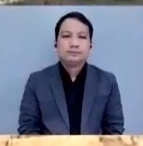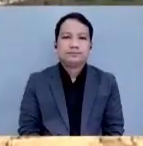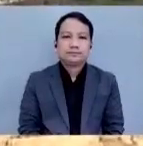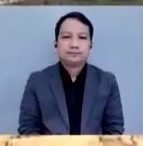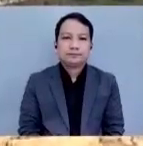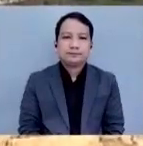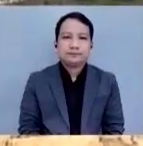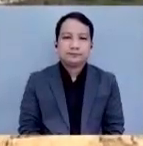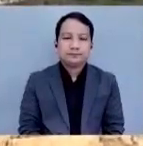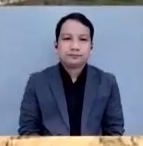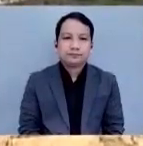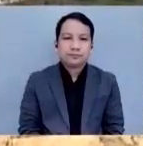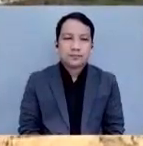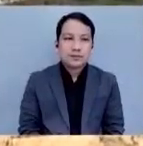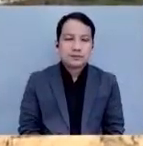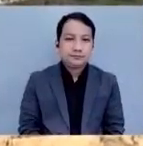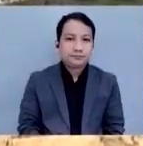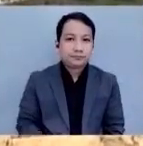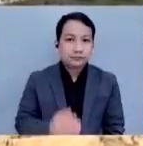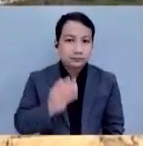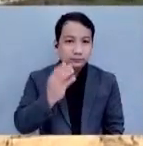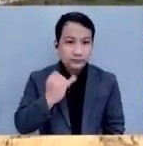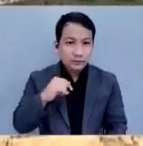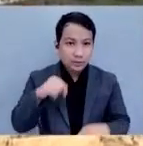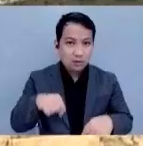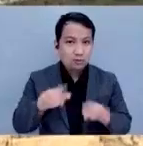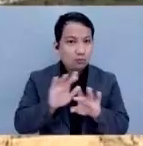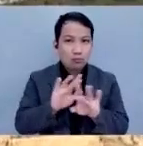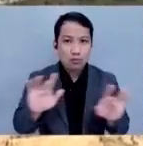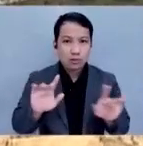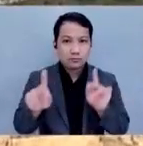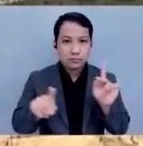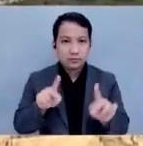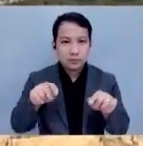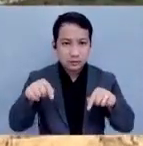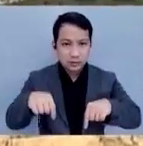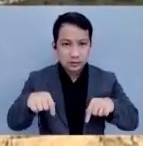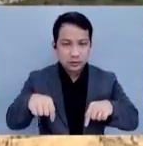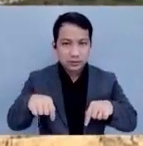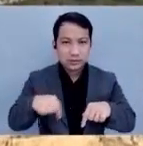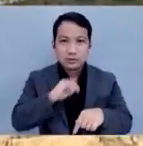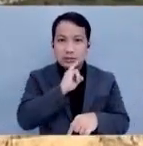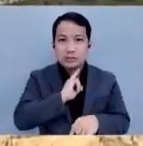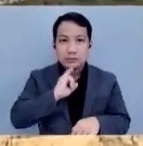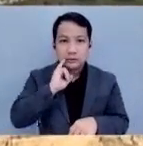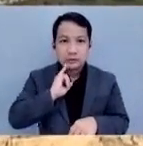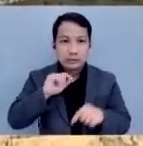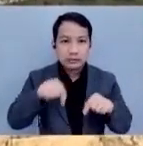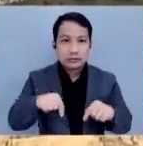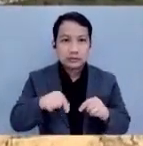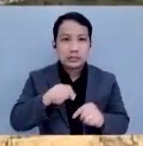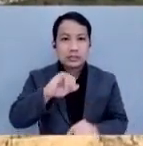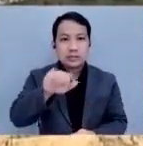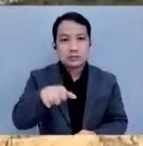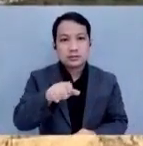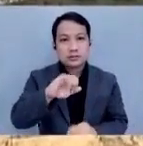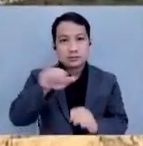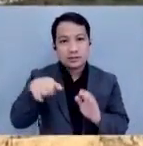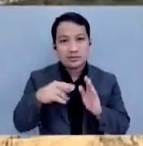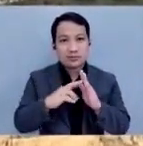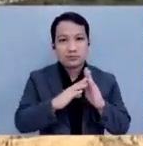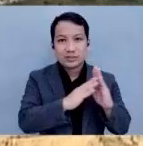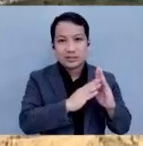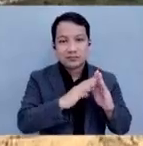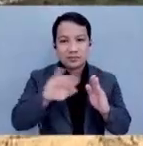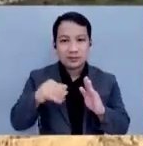Cheryl, misto lang ang ghost town ngayon dito sa Jerusalem. Malayong-malayo ito sa dating eksena na puno ng mga residente